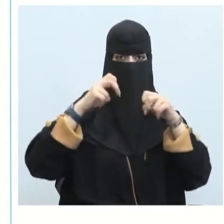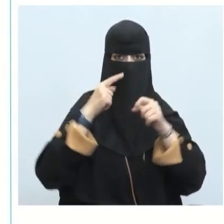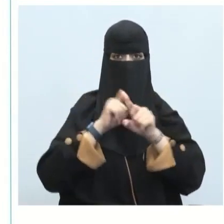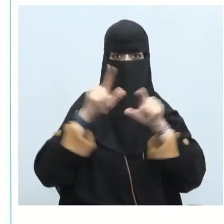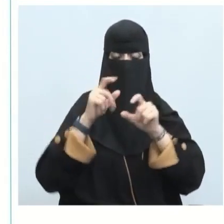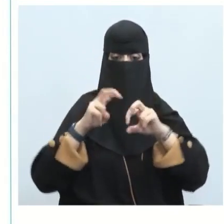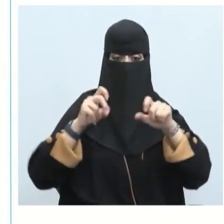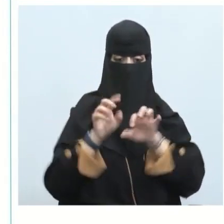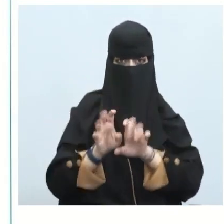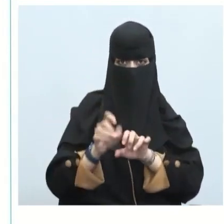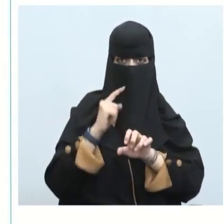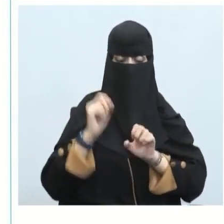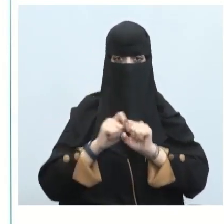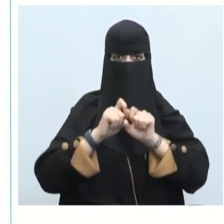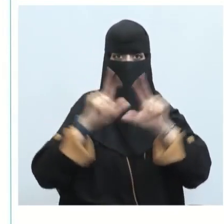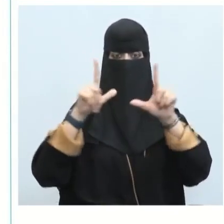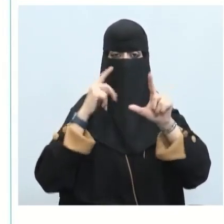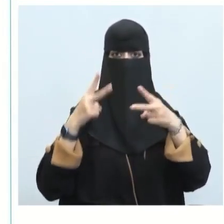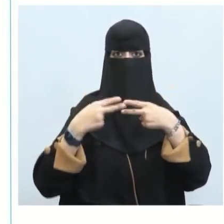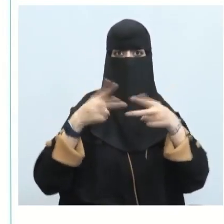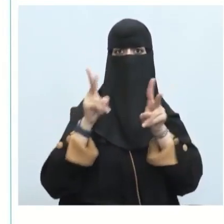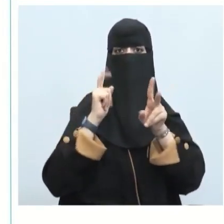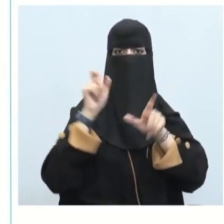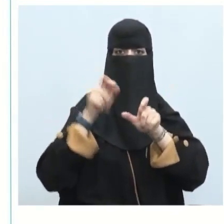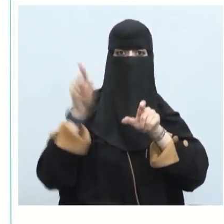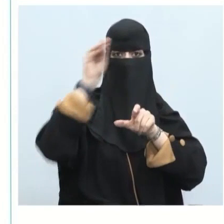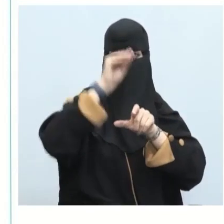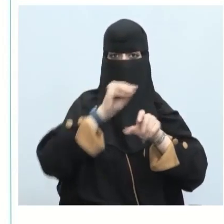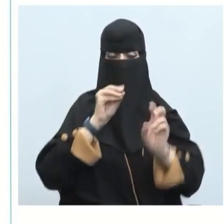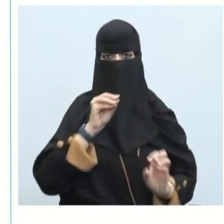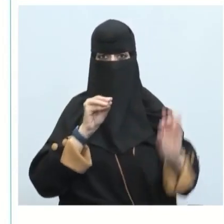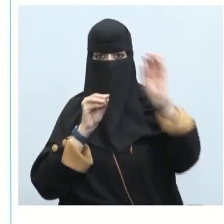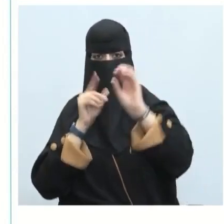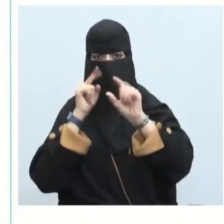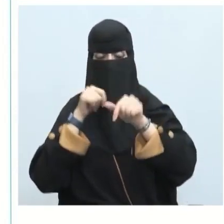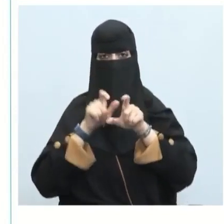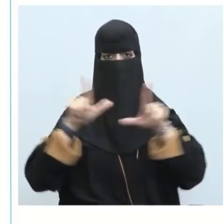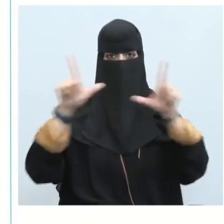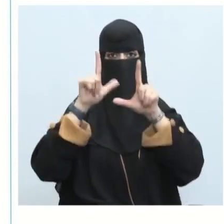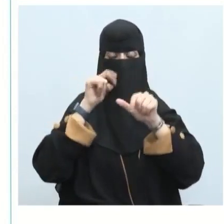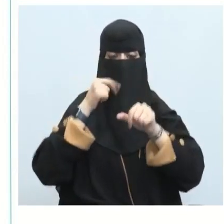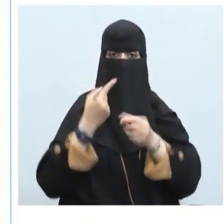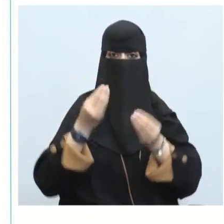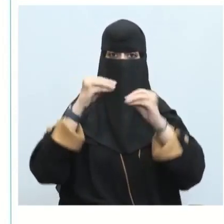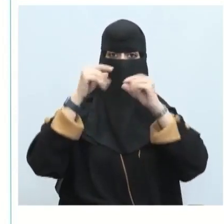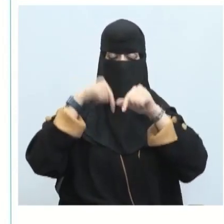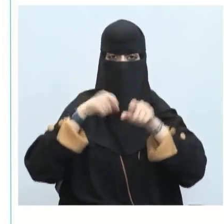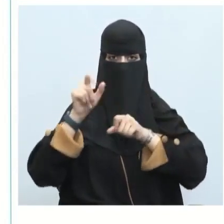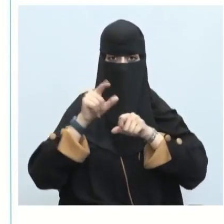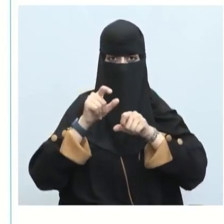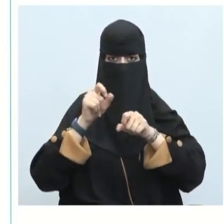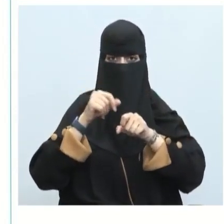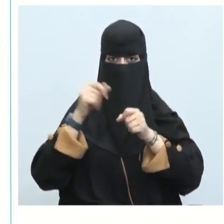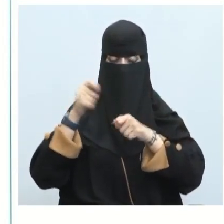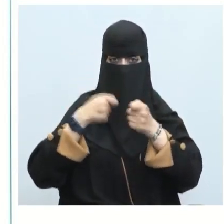ظهورها في محركات البحث وجذب حركه مرور مؤهله للموقع ويعد الاستثمار في التسويق عبر